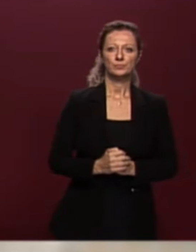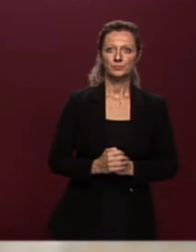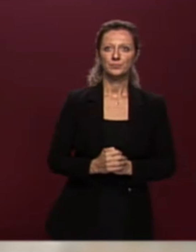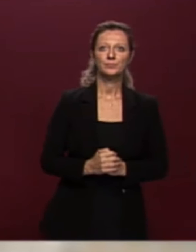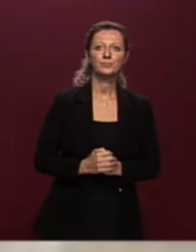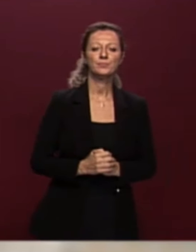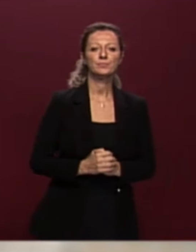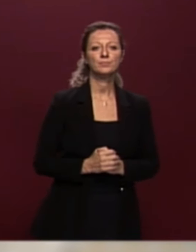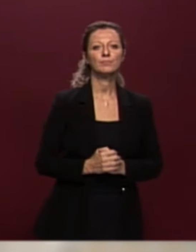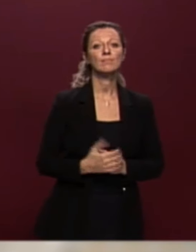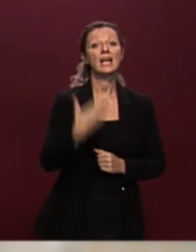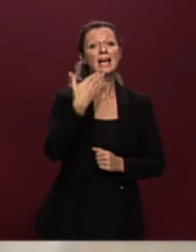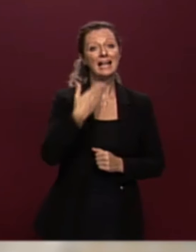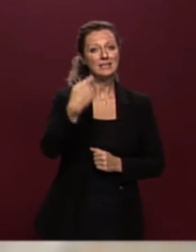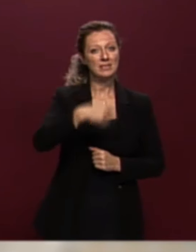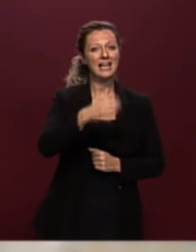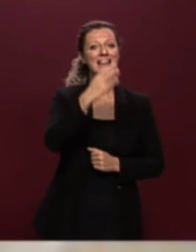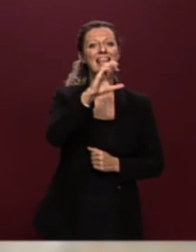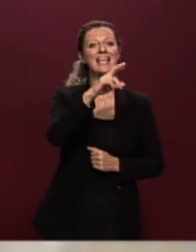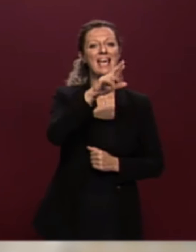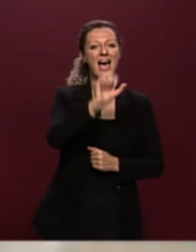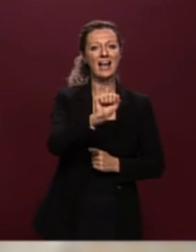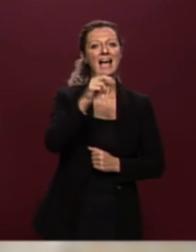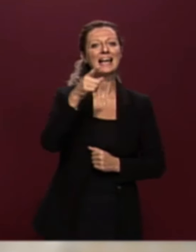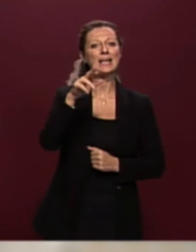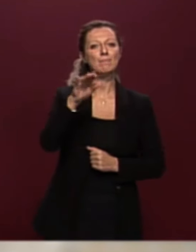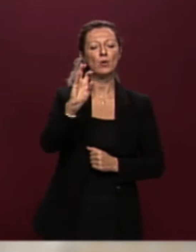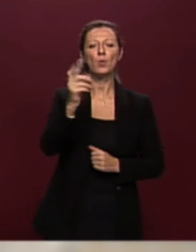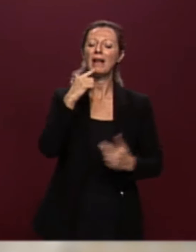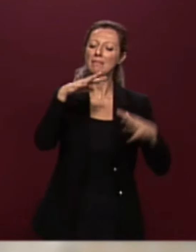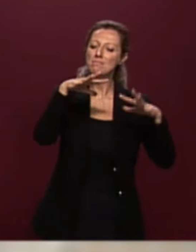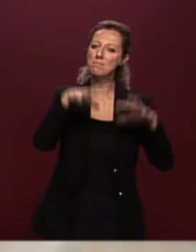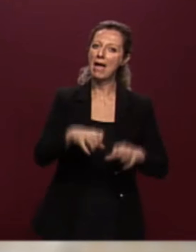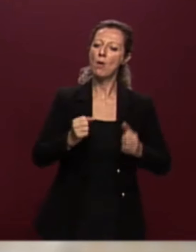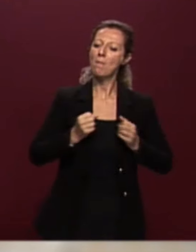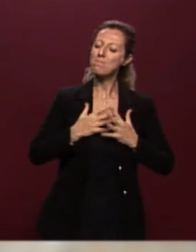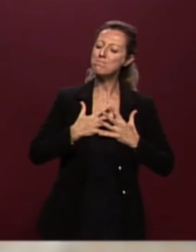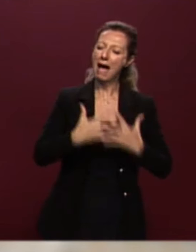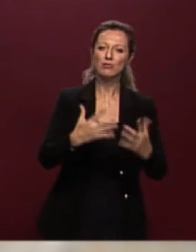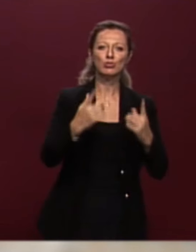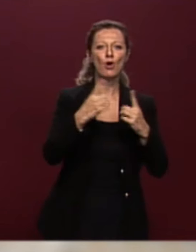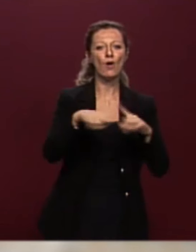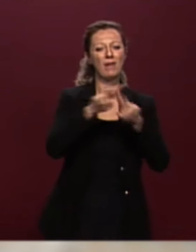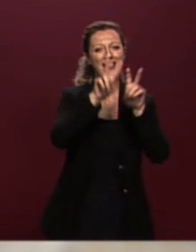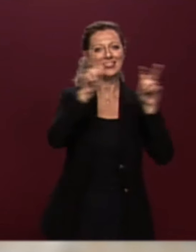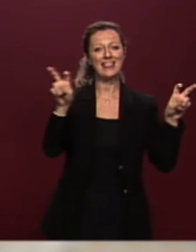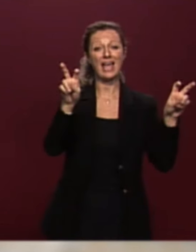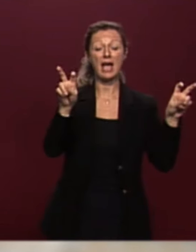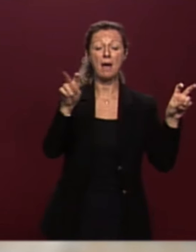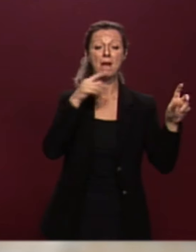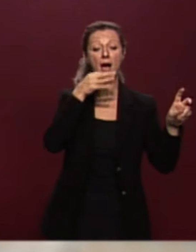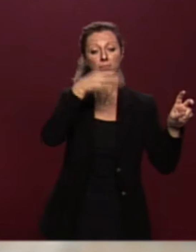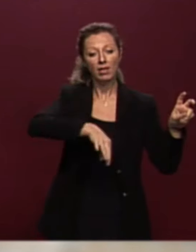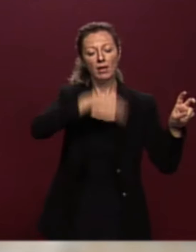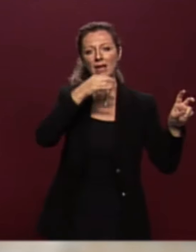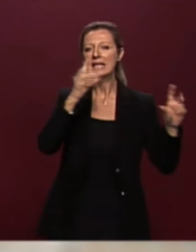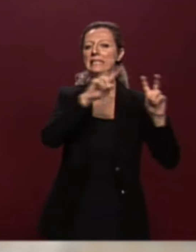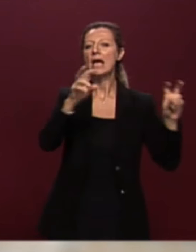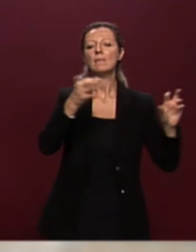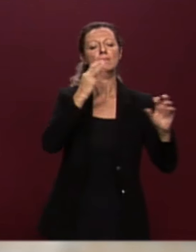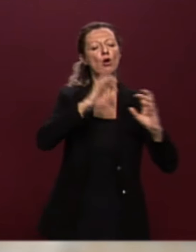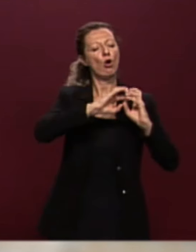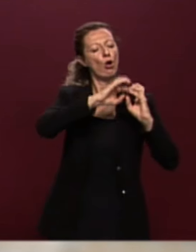Grazie alla Presidente Chiara Gribaudo per l'impegno e la grande passione che mette nell'affrontare una tematica sempre molto complessa